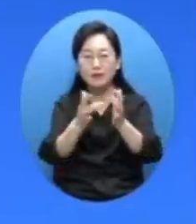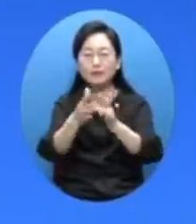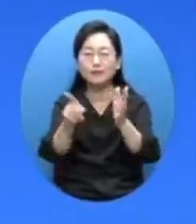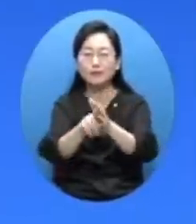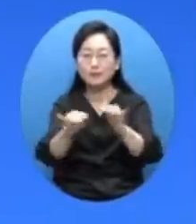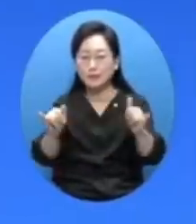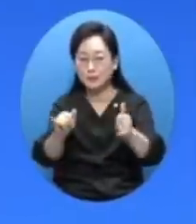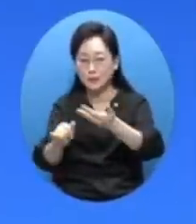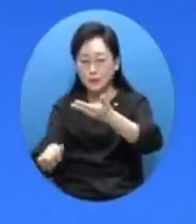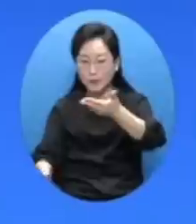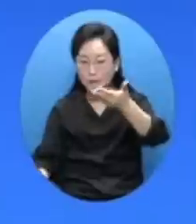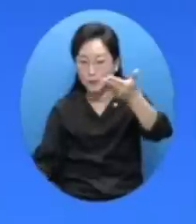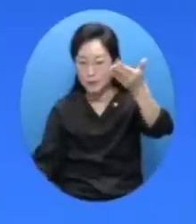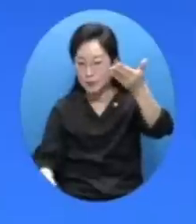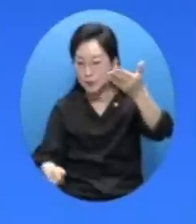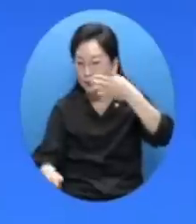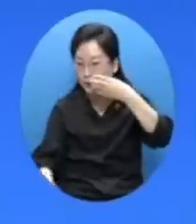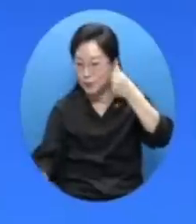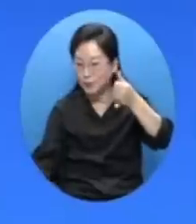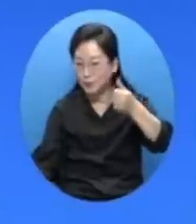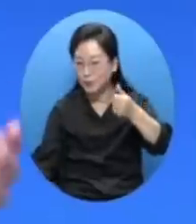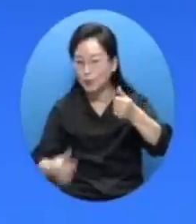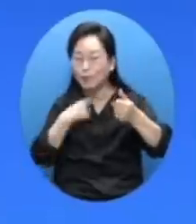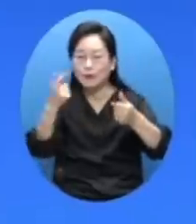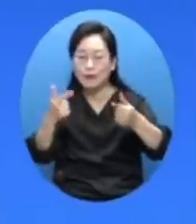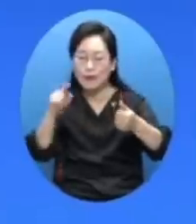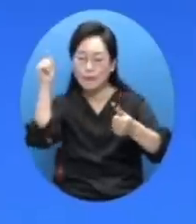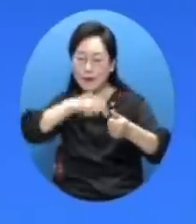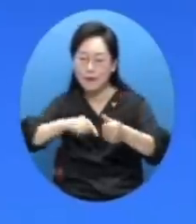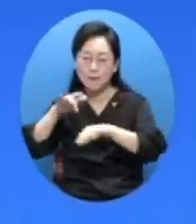잘 되는 걸 원하지 않습니다 상처받게